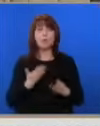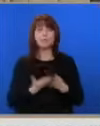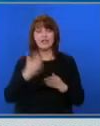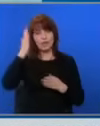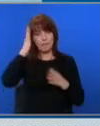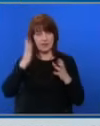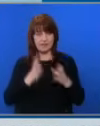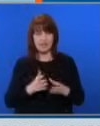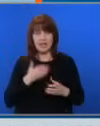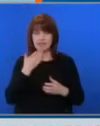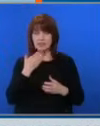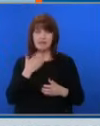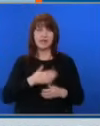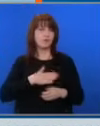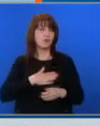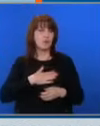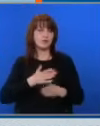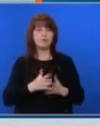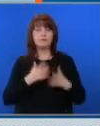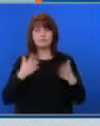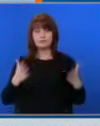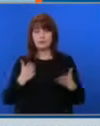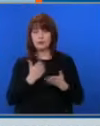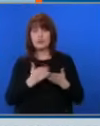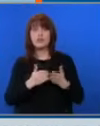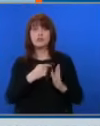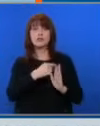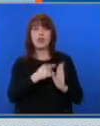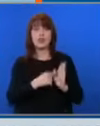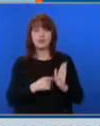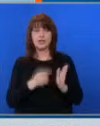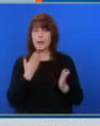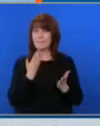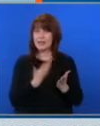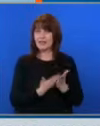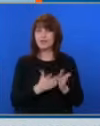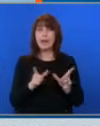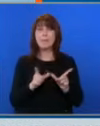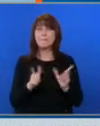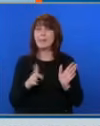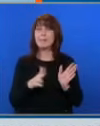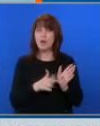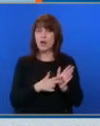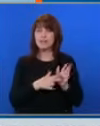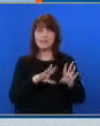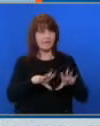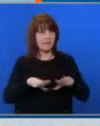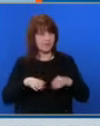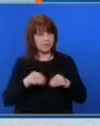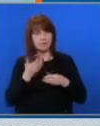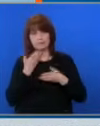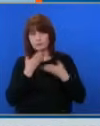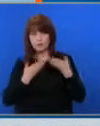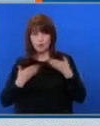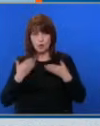правителството. Изразяват удовлетворение, че голяма част от точките, предложени в меморандума на ППДБ, са възприети и обсъдени